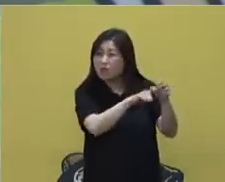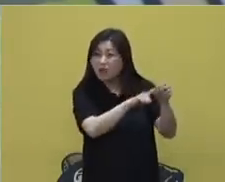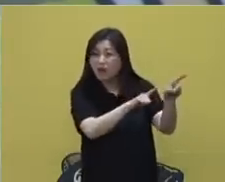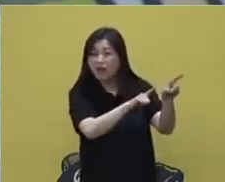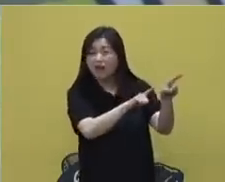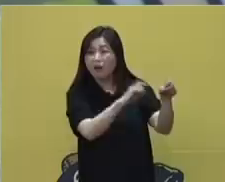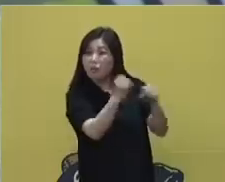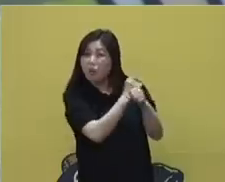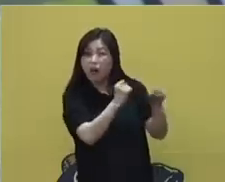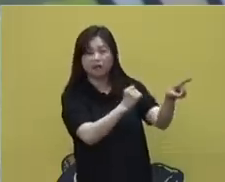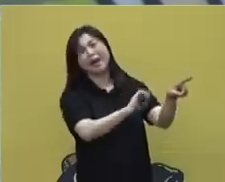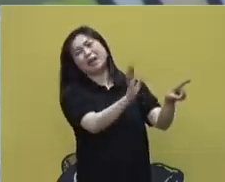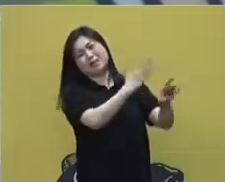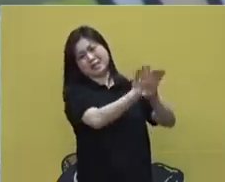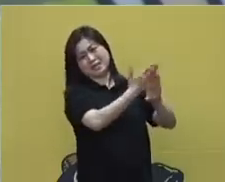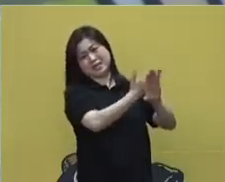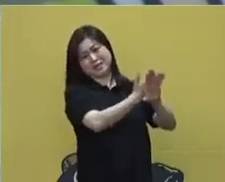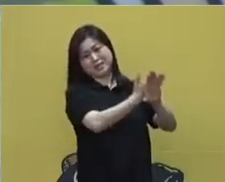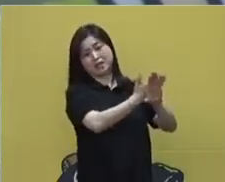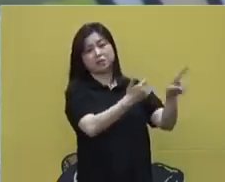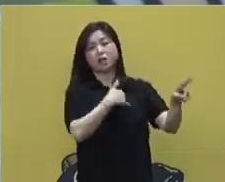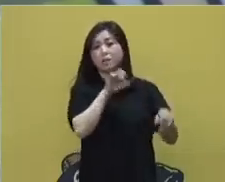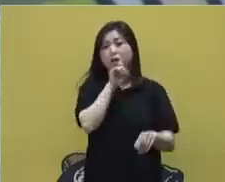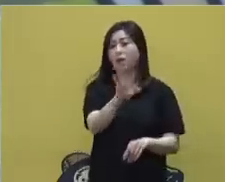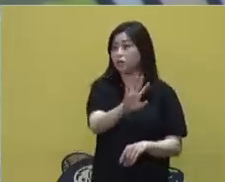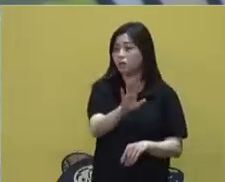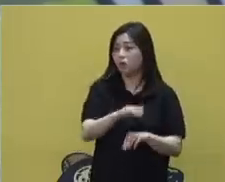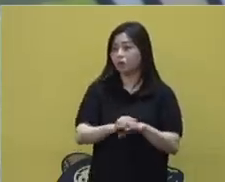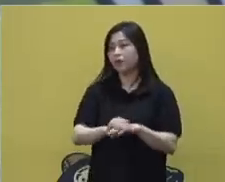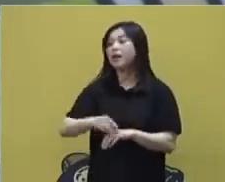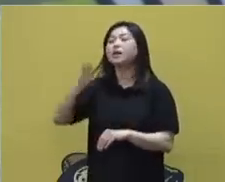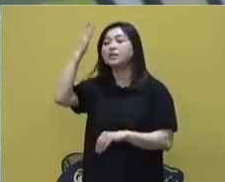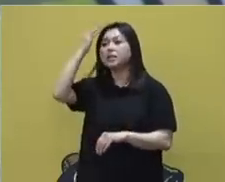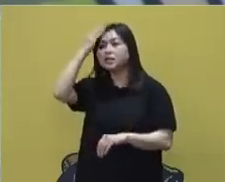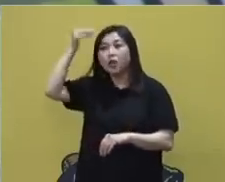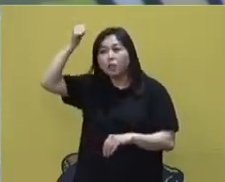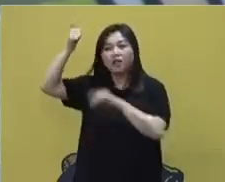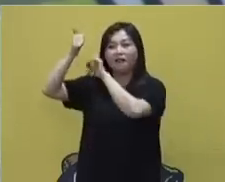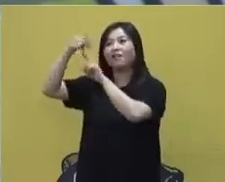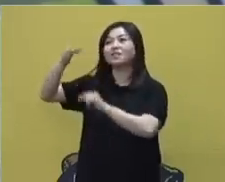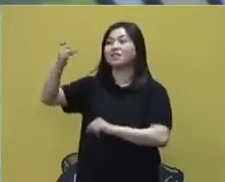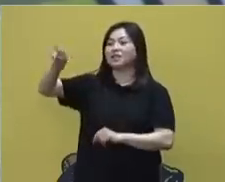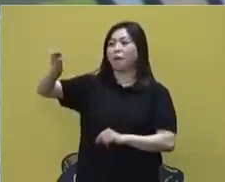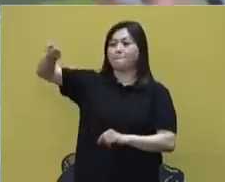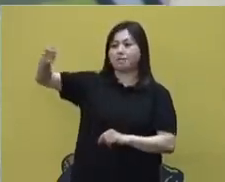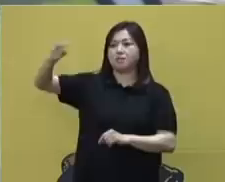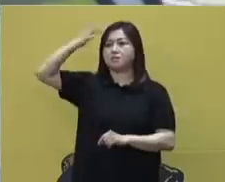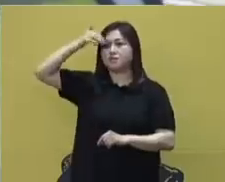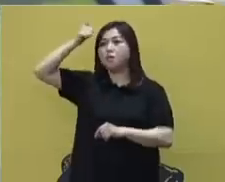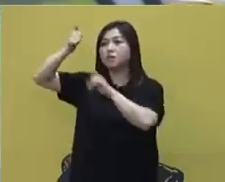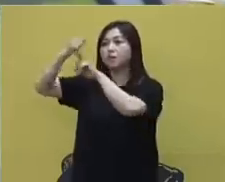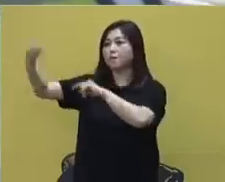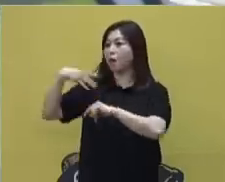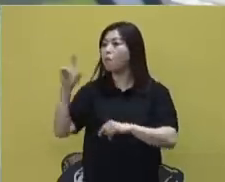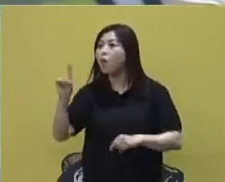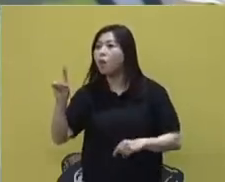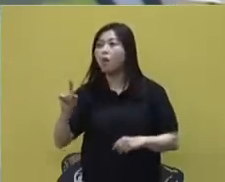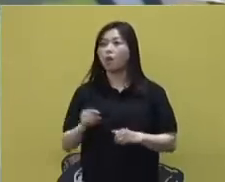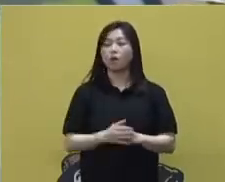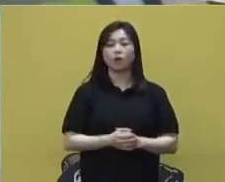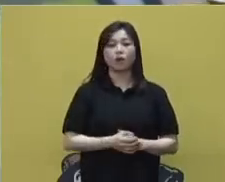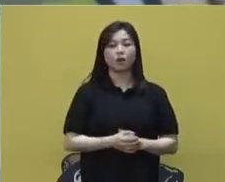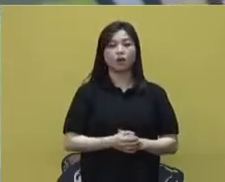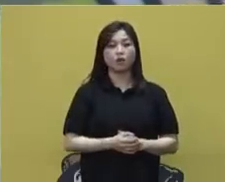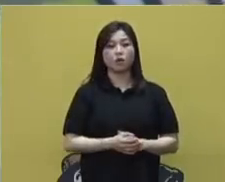하는 얘기가 아니고 누가 그런 얘기를 했습니까? 트럼프 대통령이 어제 그 얘기를 했습니다. 이건 표준적인 거다. 아, 뭐라고 했나요? 전 장관님? 아, 그러니까